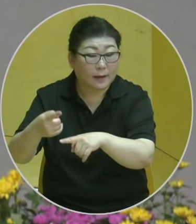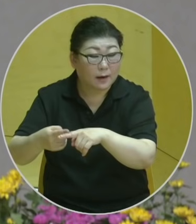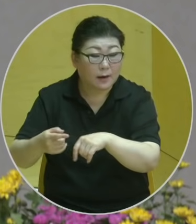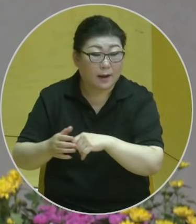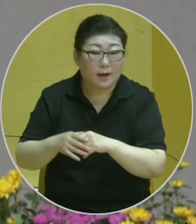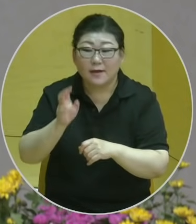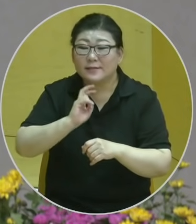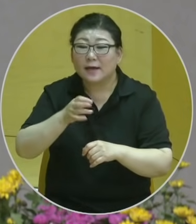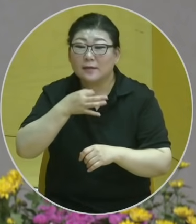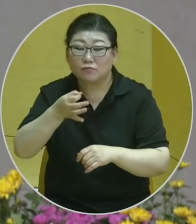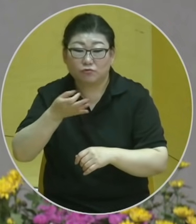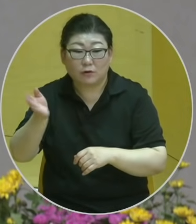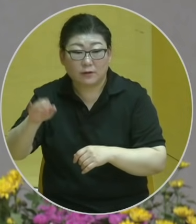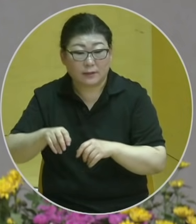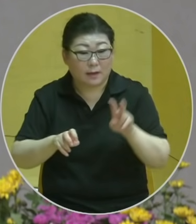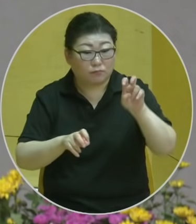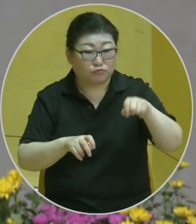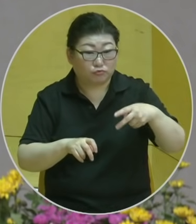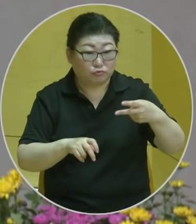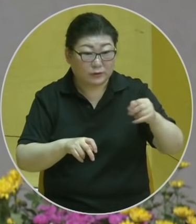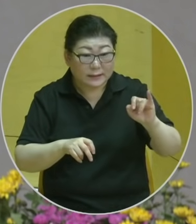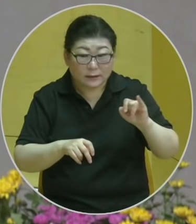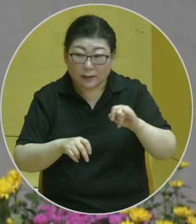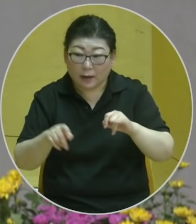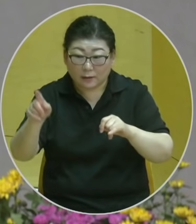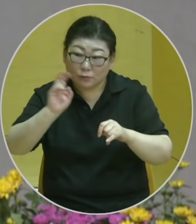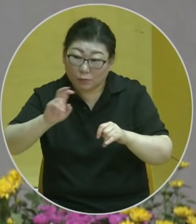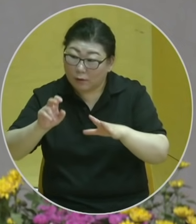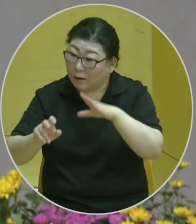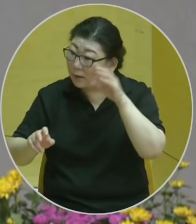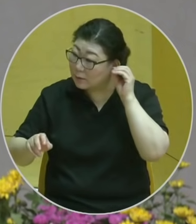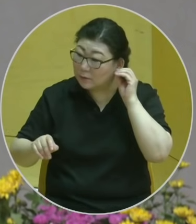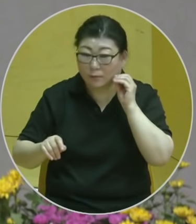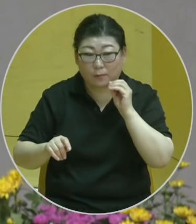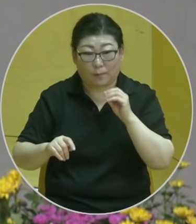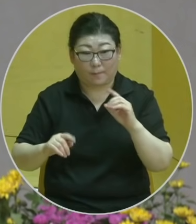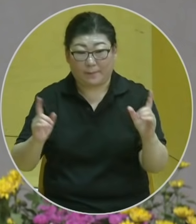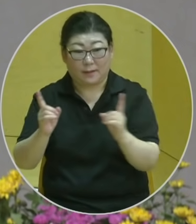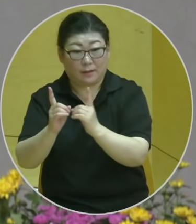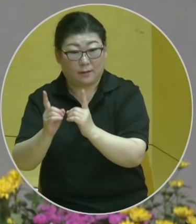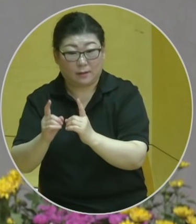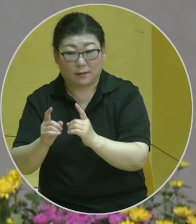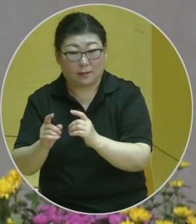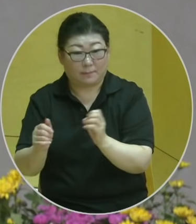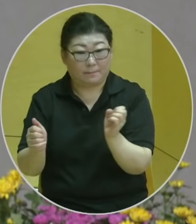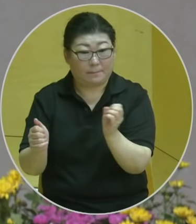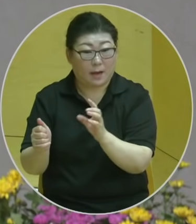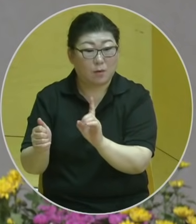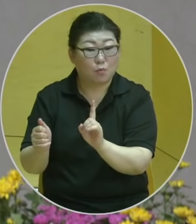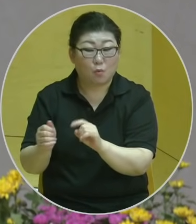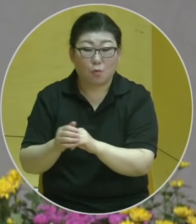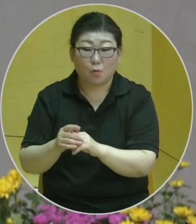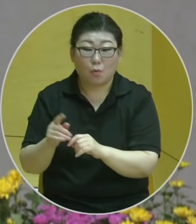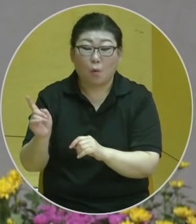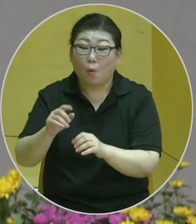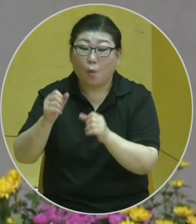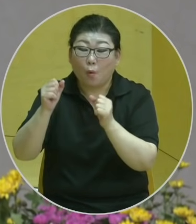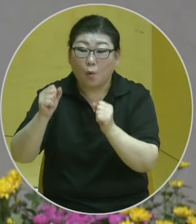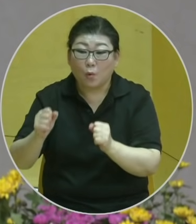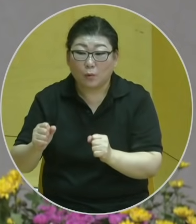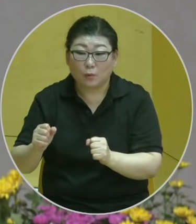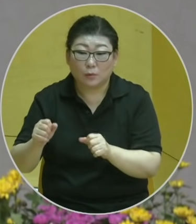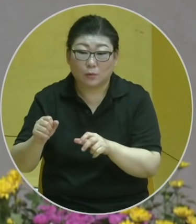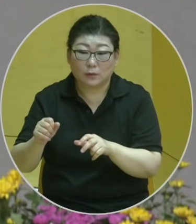들었습니다. 무디가 그에게 다가왔습니다. 그에게 다가와서 그렇게 얘기합니다. 당신 어디 있다가 지금